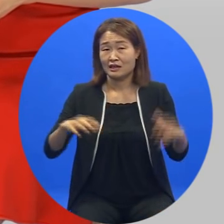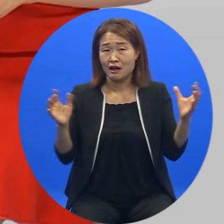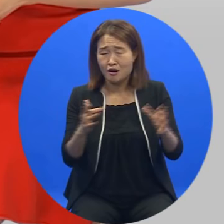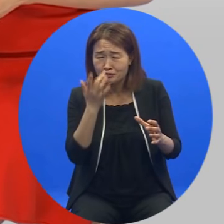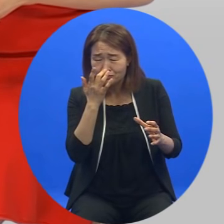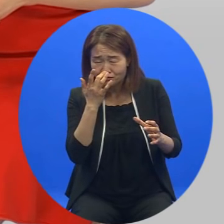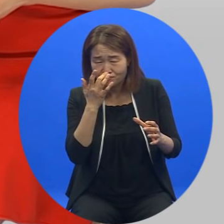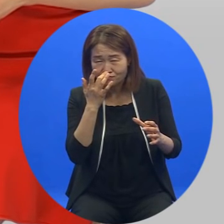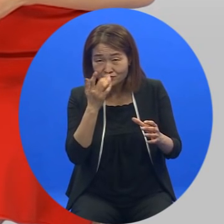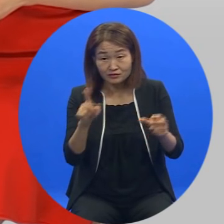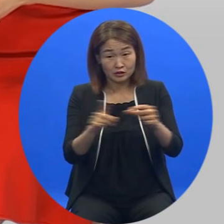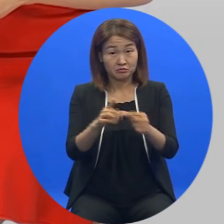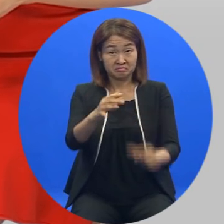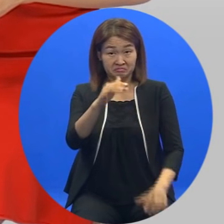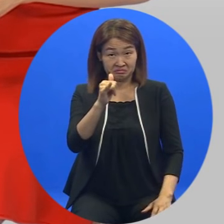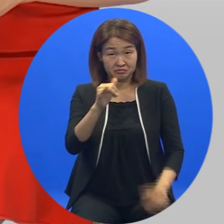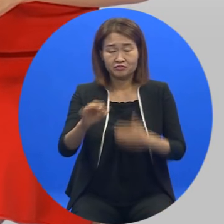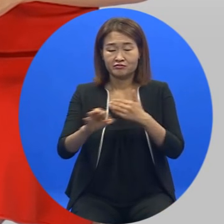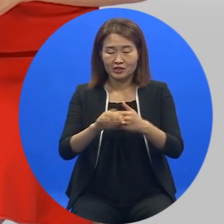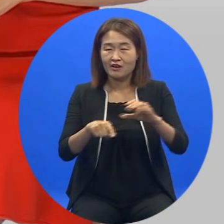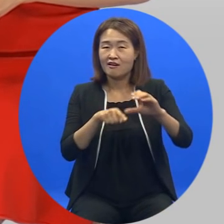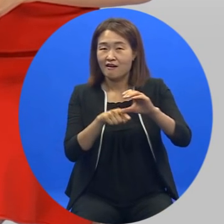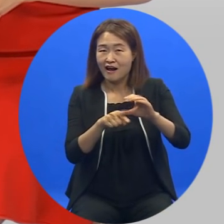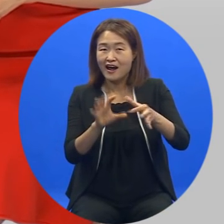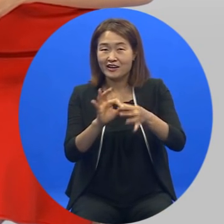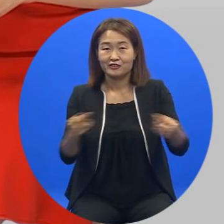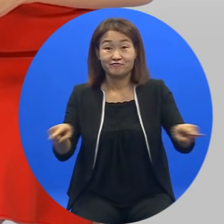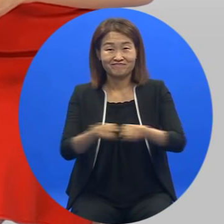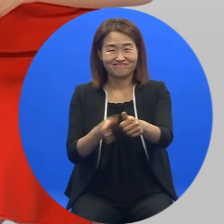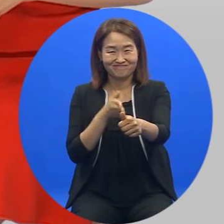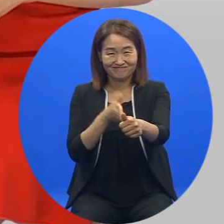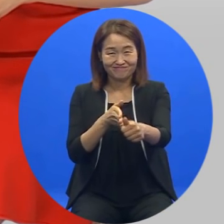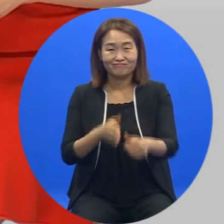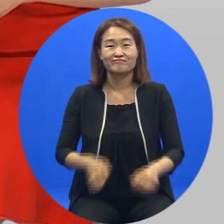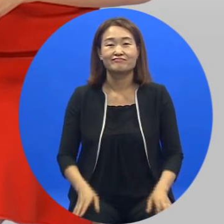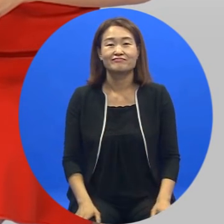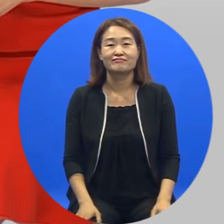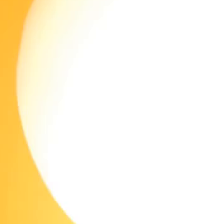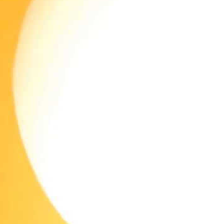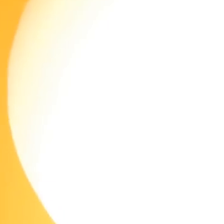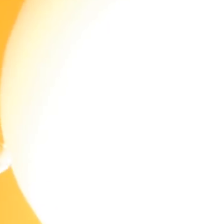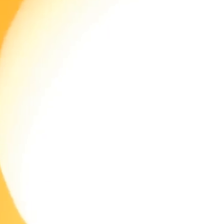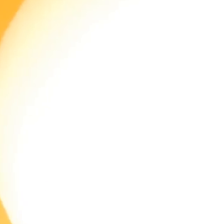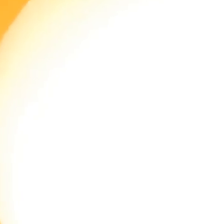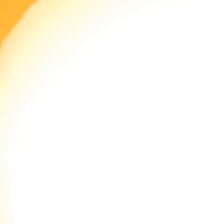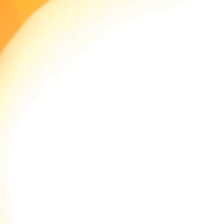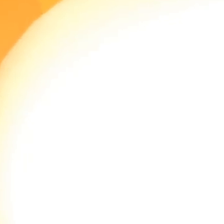점이나 알쏭달쏭한 기상 용어가 있으시다면 기상 백과사전과 함께 해주세요.